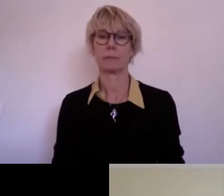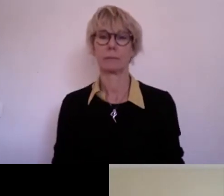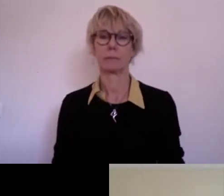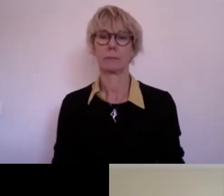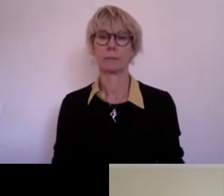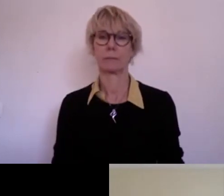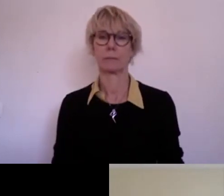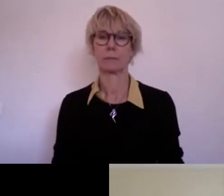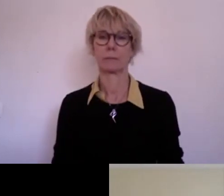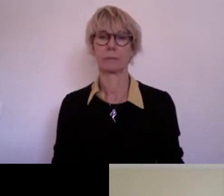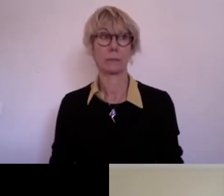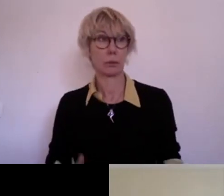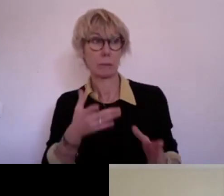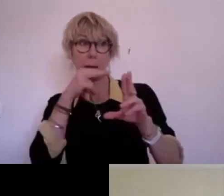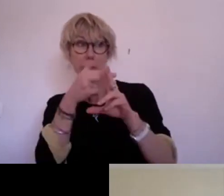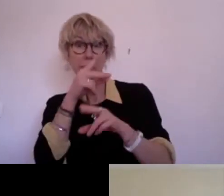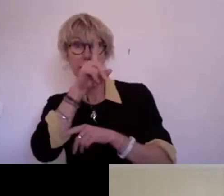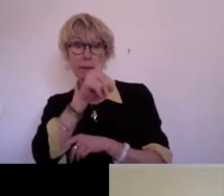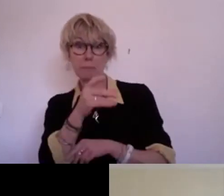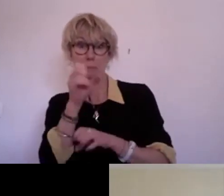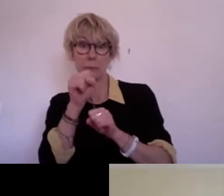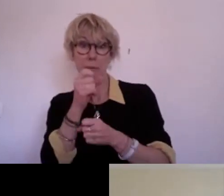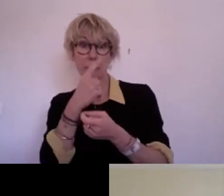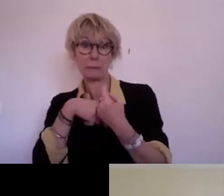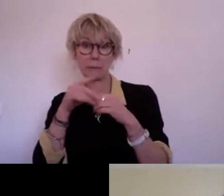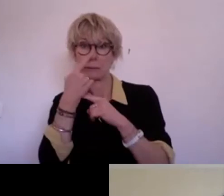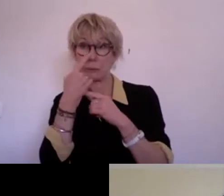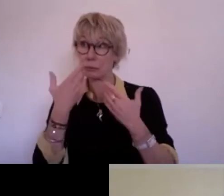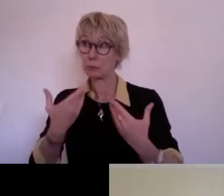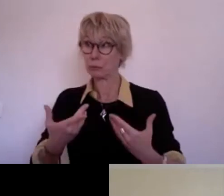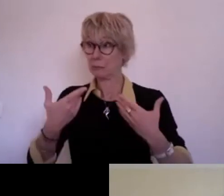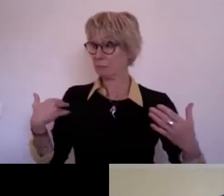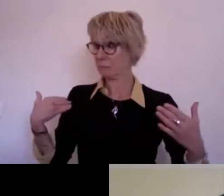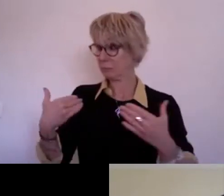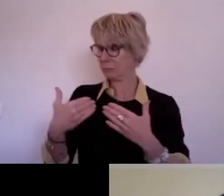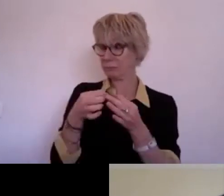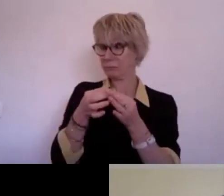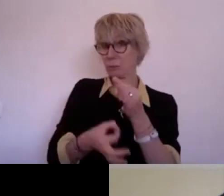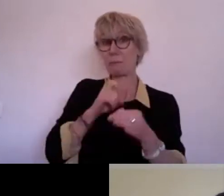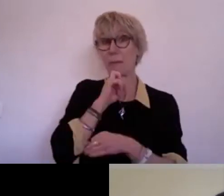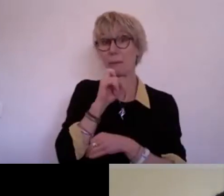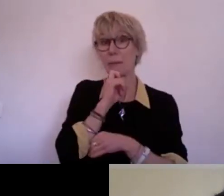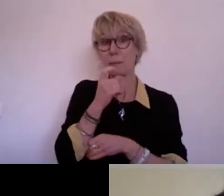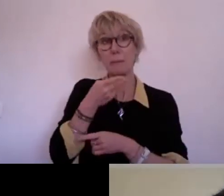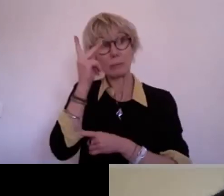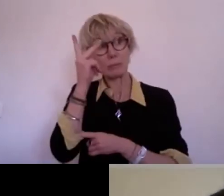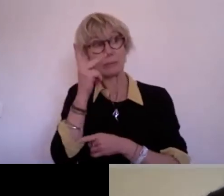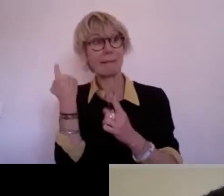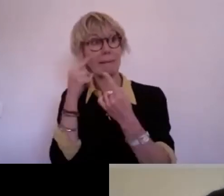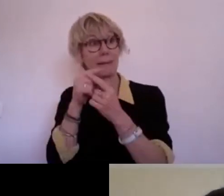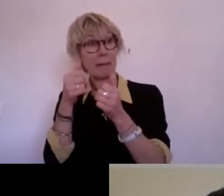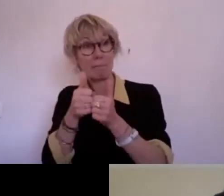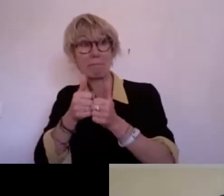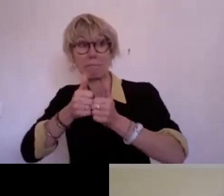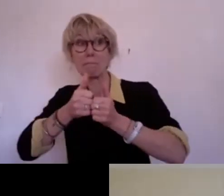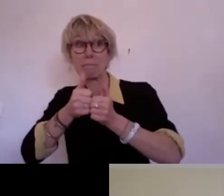si ça répond à la question. Enfin, peut-être qu'on peut en reparler plus tard, mais ça, voilà, là, on était vraiment sur la médiation à distance. Voilà, le hors les murs, c'est encore